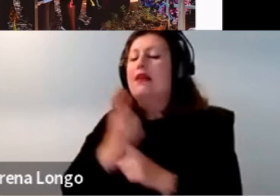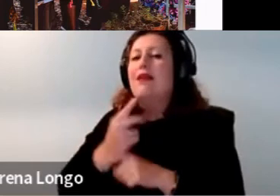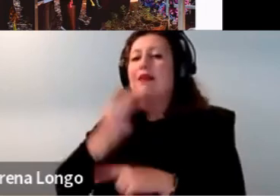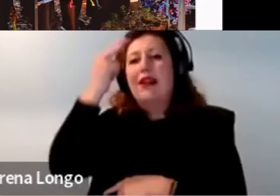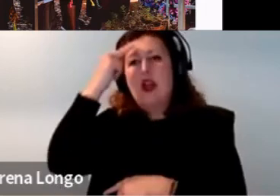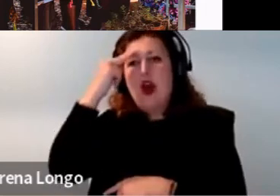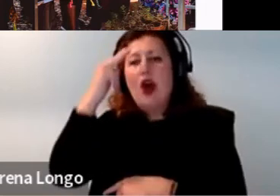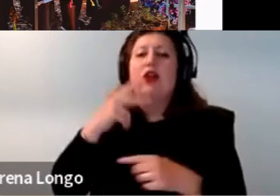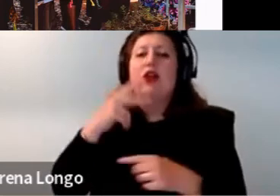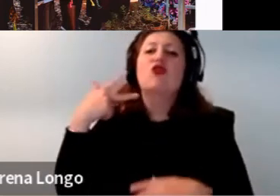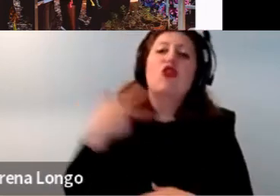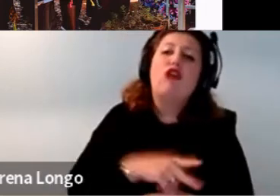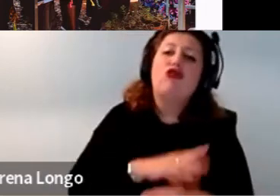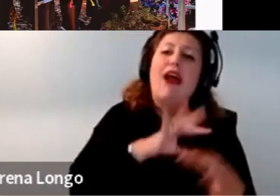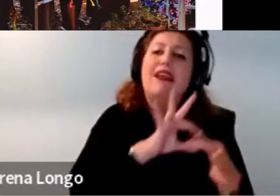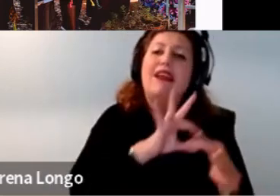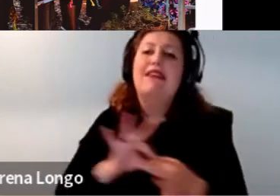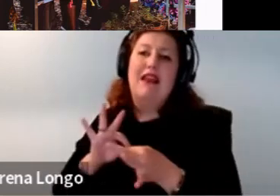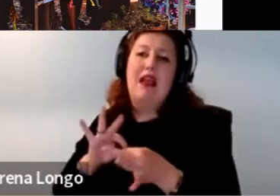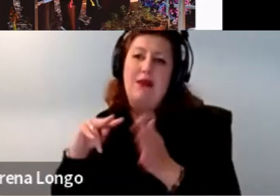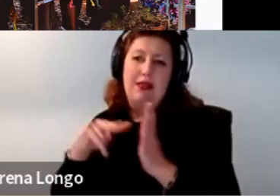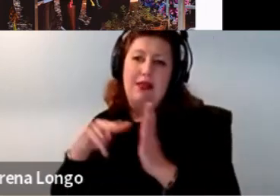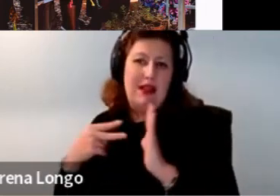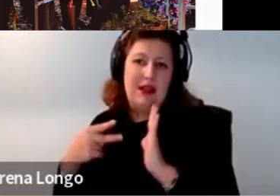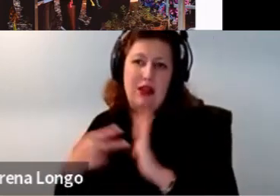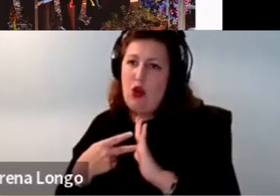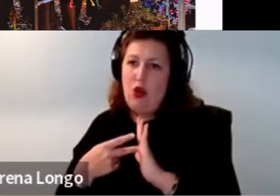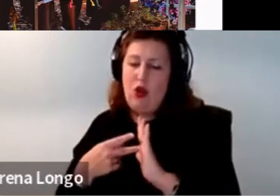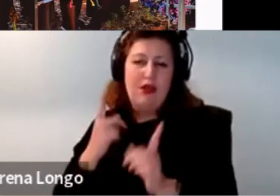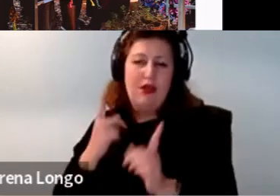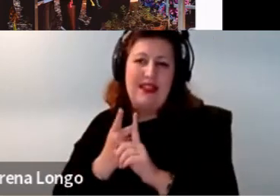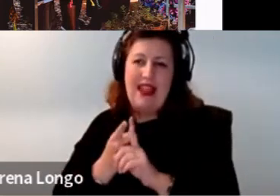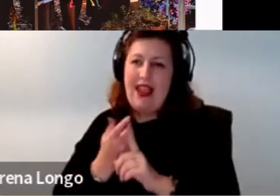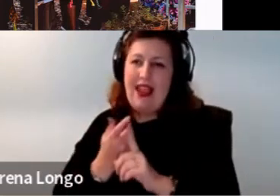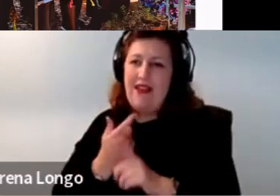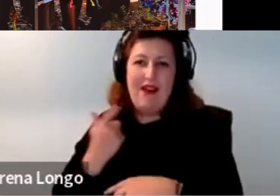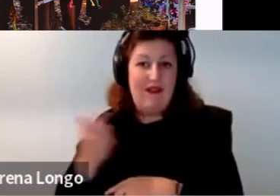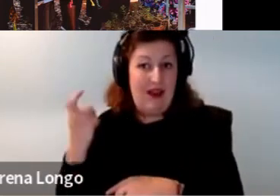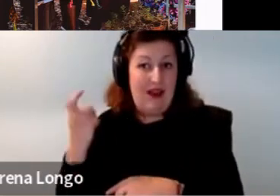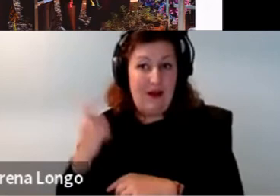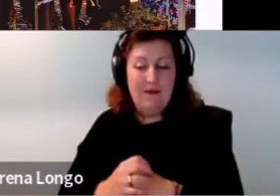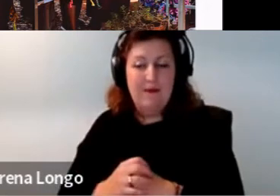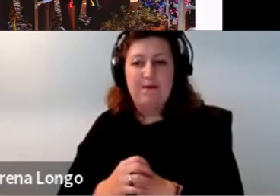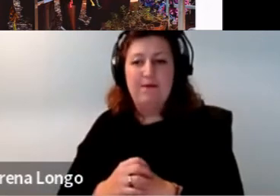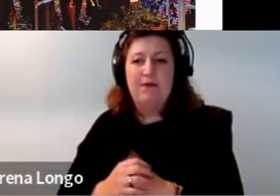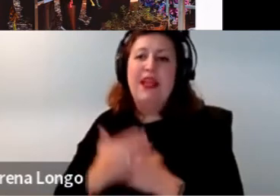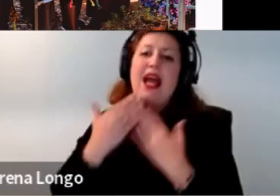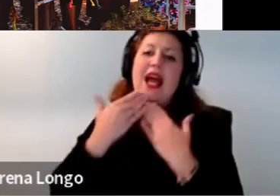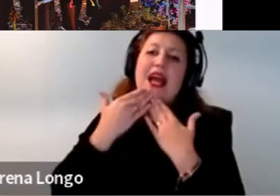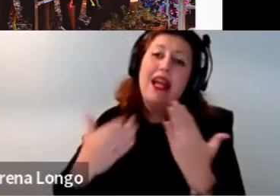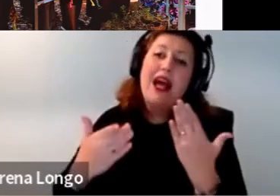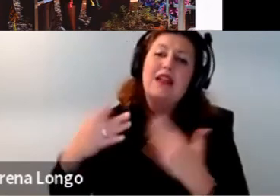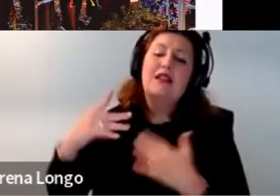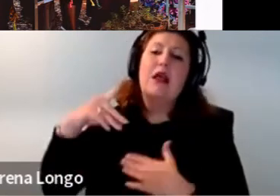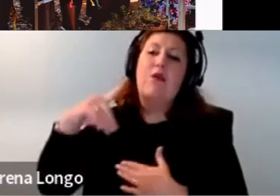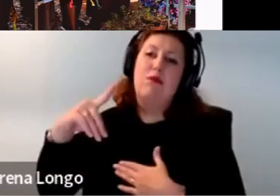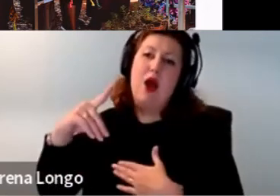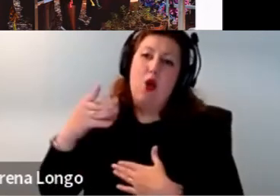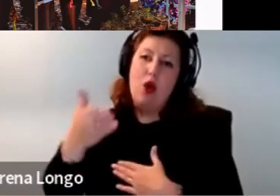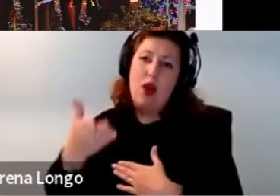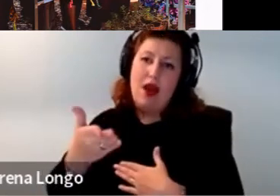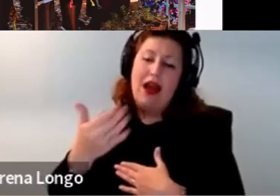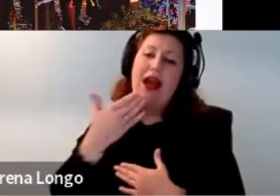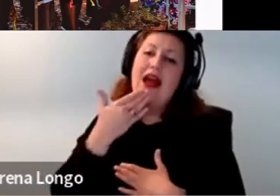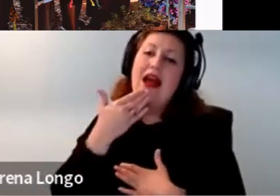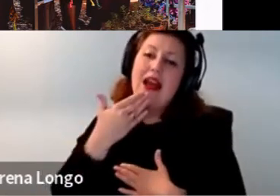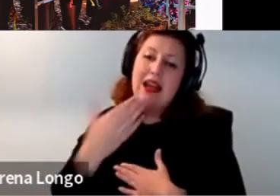al tecnico. In questo caso grazie a Paola e alla sua squadra che ha intessuto ottimi rapporti sul